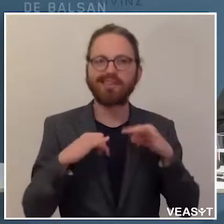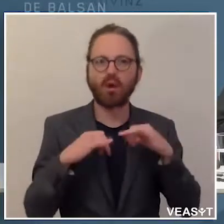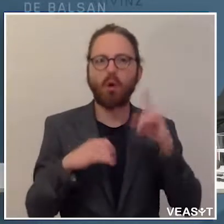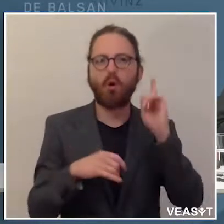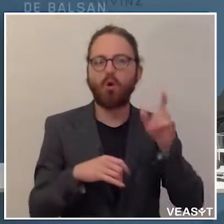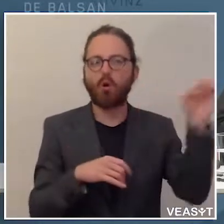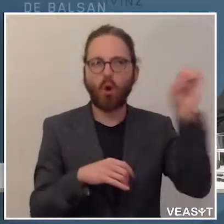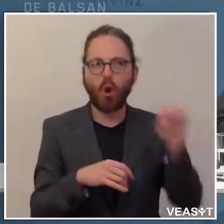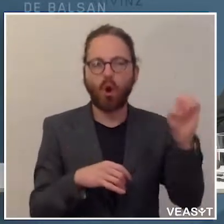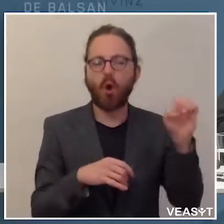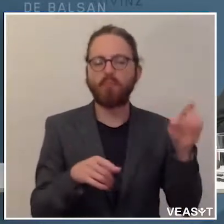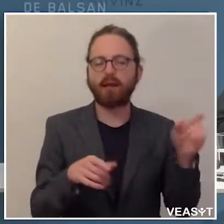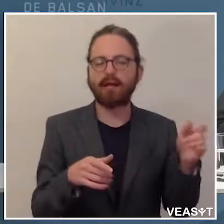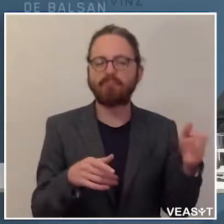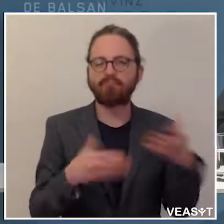enigma